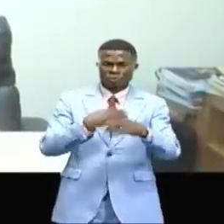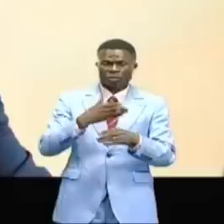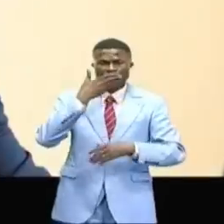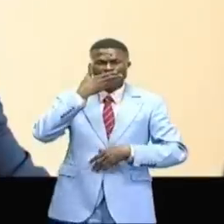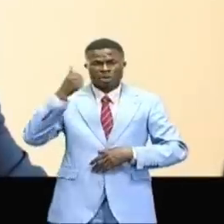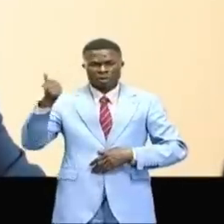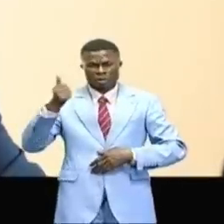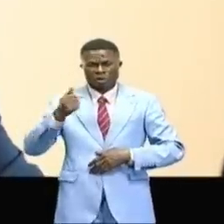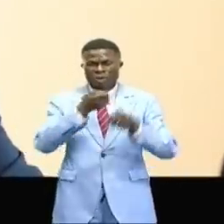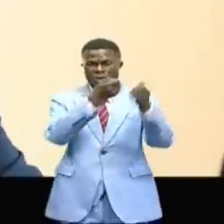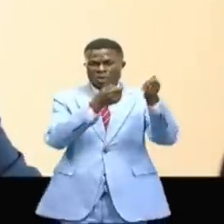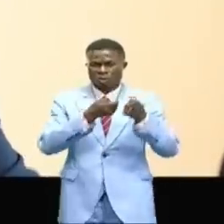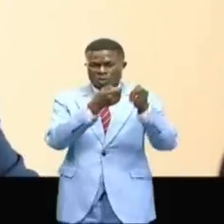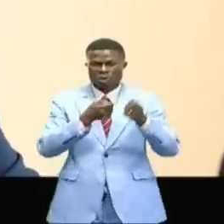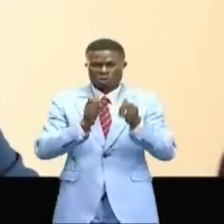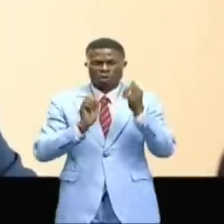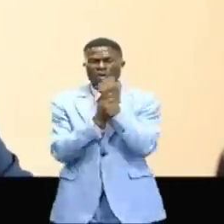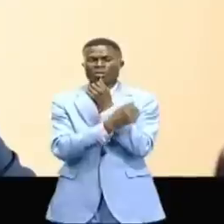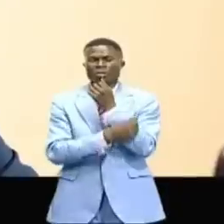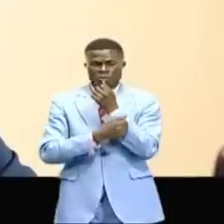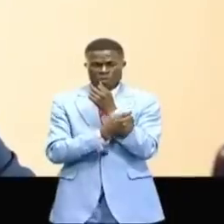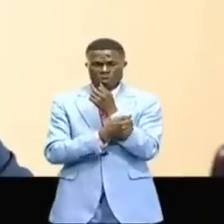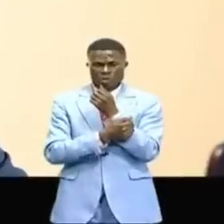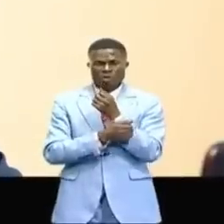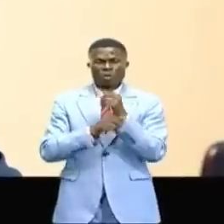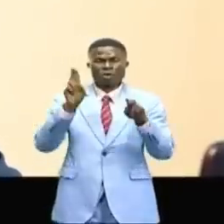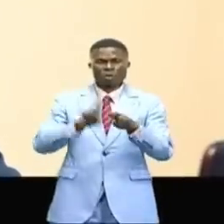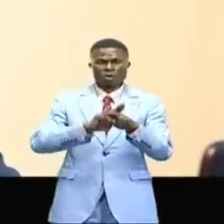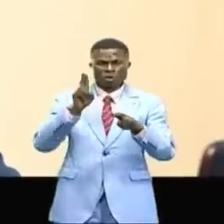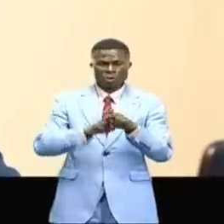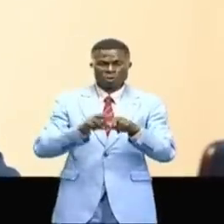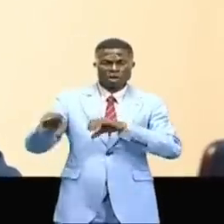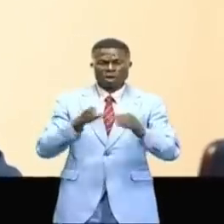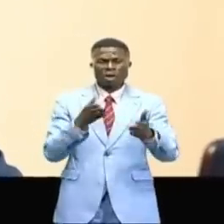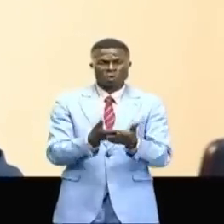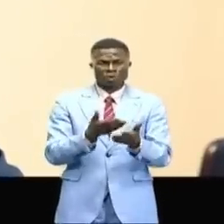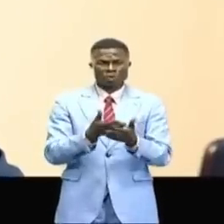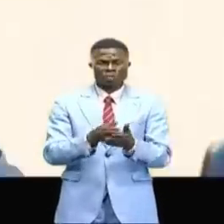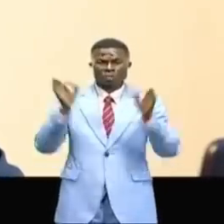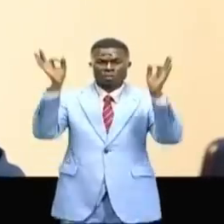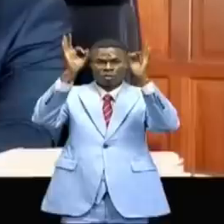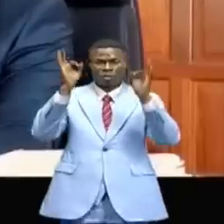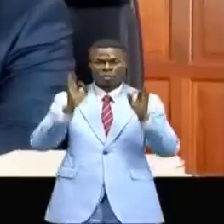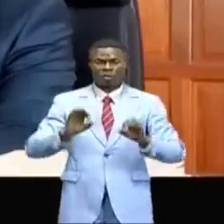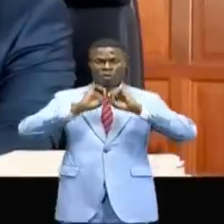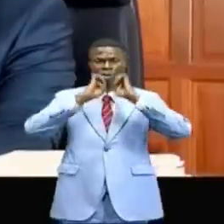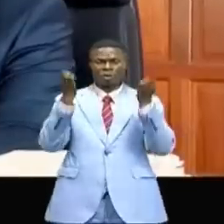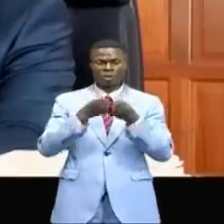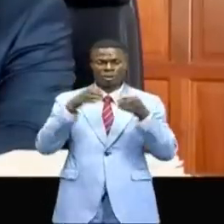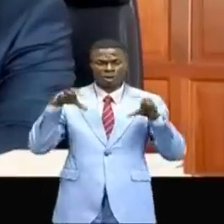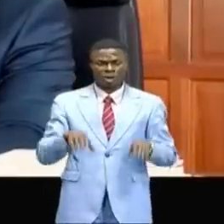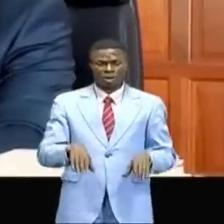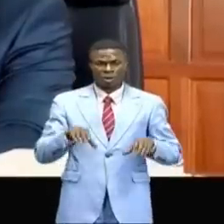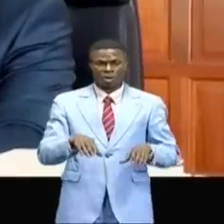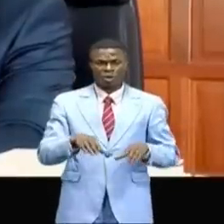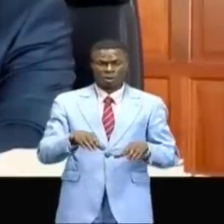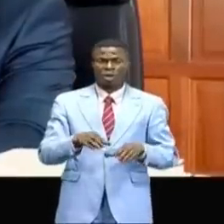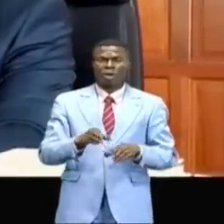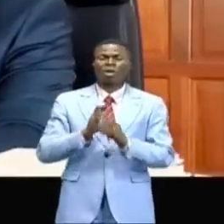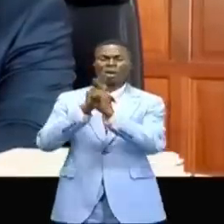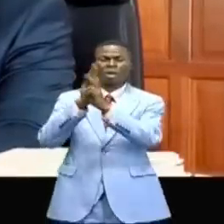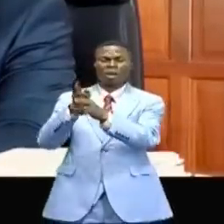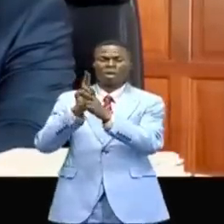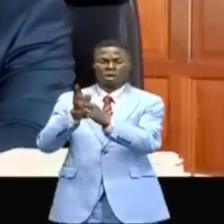meilleure attractivité de notre pays. En exécution de cette action, la Fédération des entreprises du Congo a dressé à